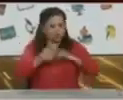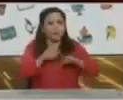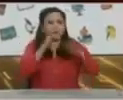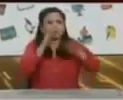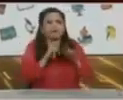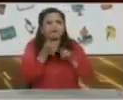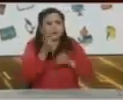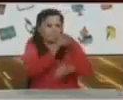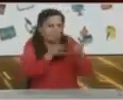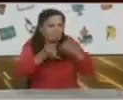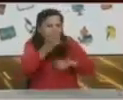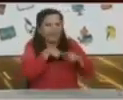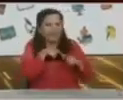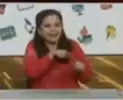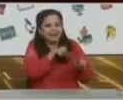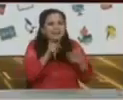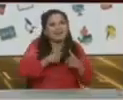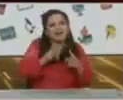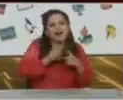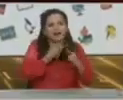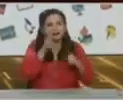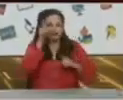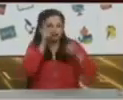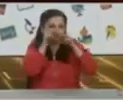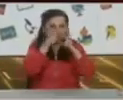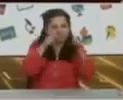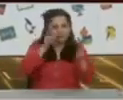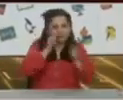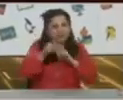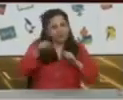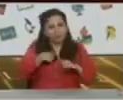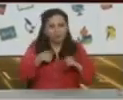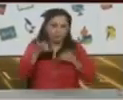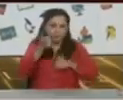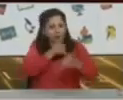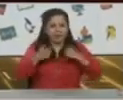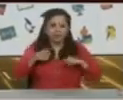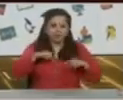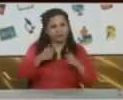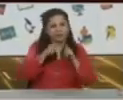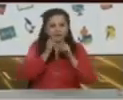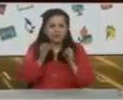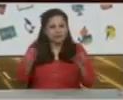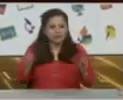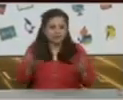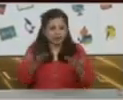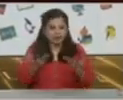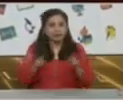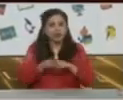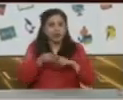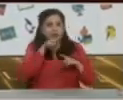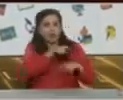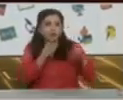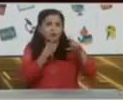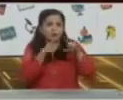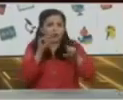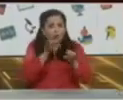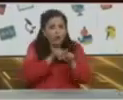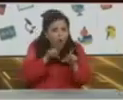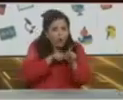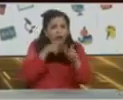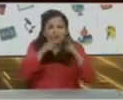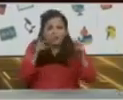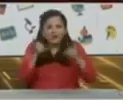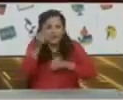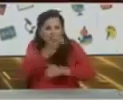बच्चे से खेलने के लिए आप खुद खिलौना बन गए और बच्चे के खिलौनों से भी उतना ही चाव से